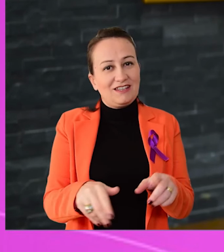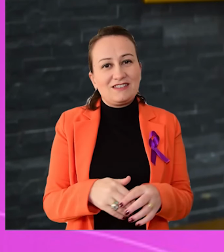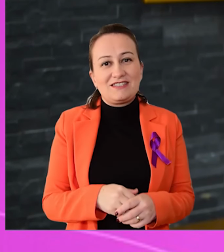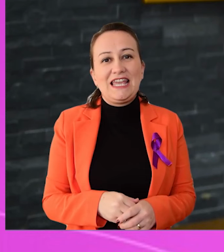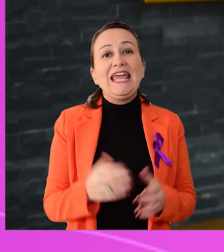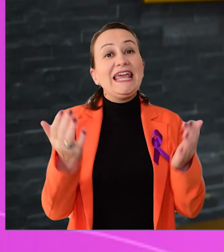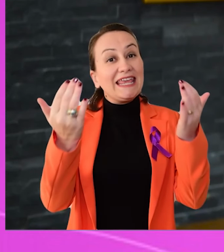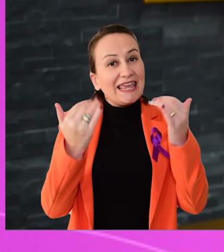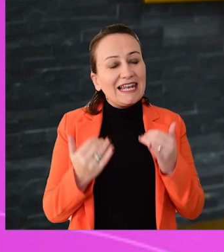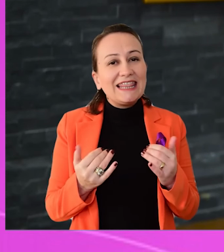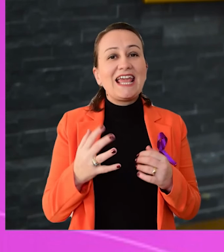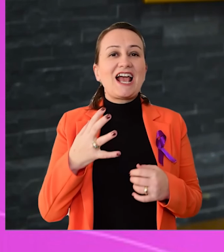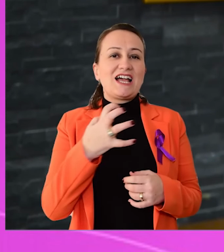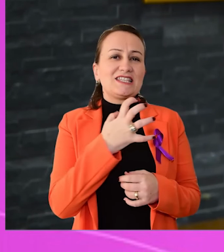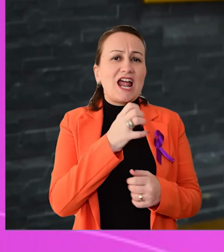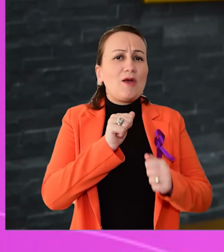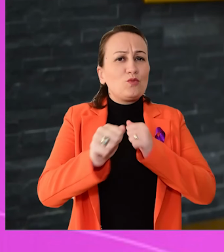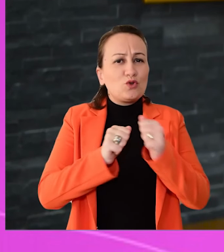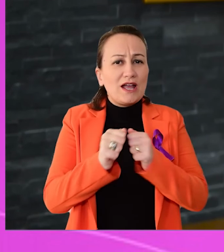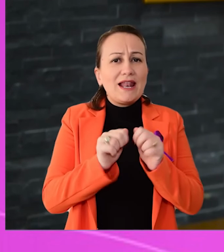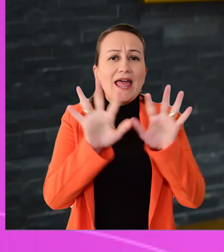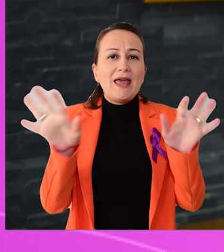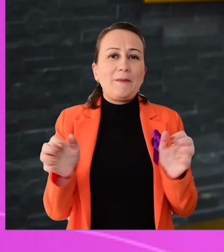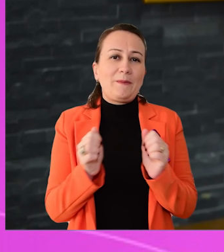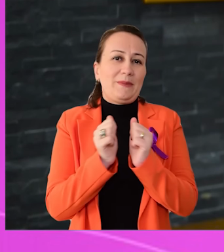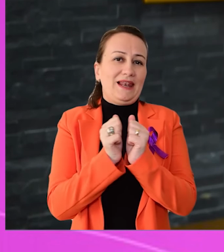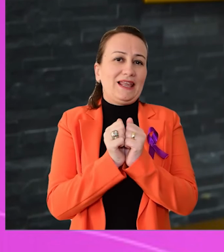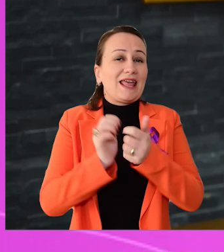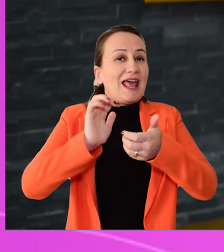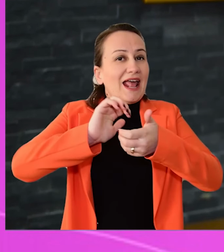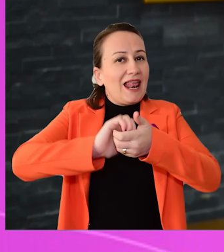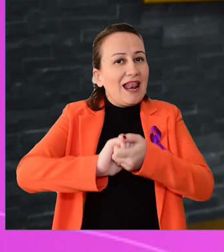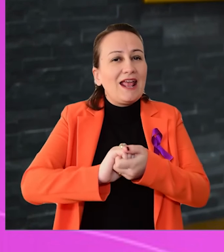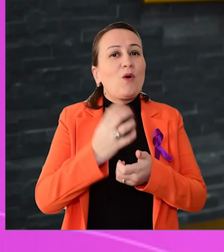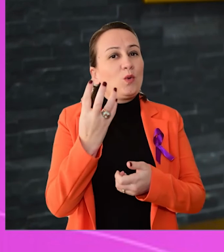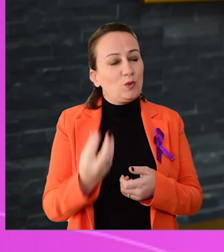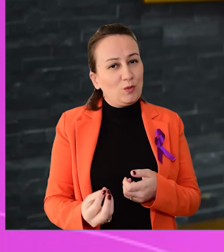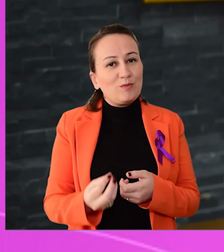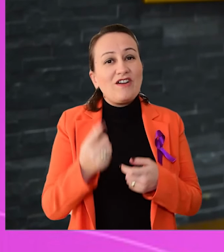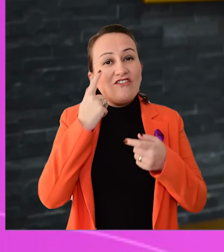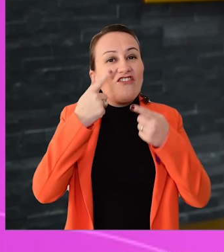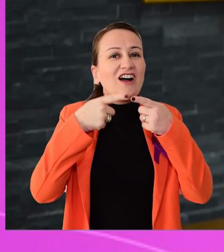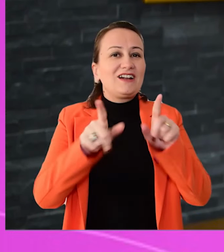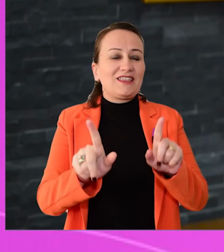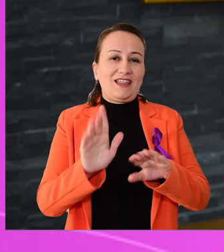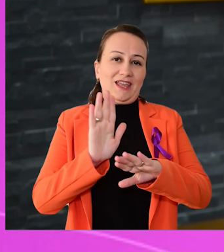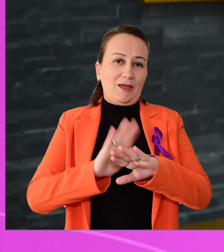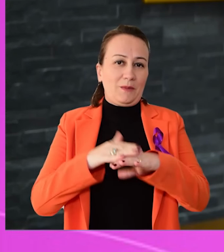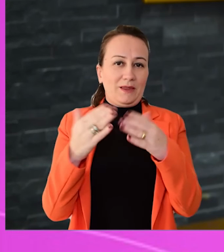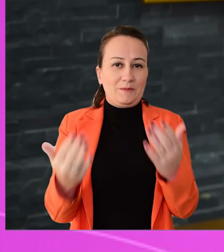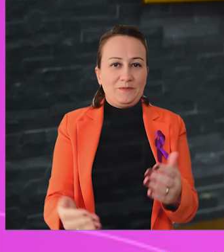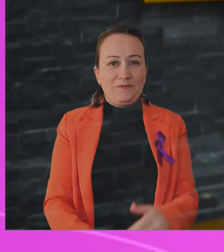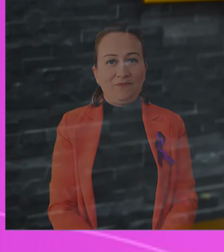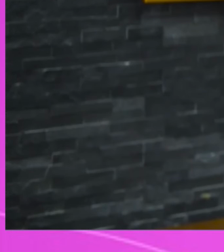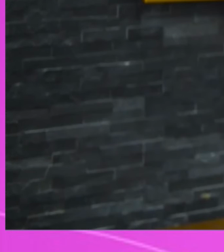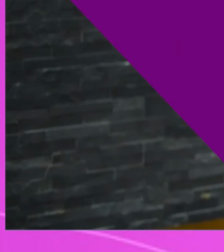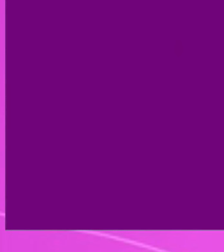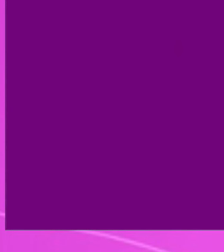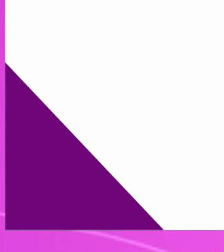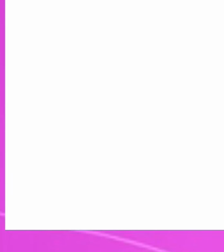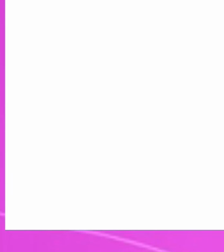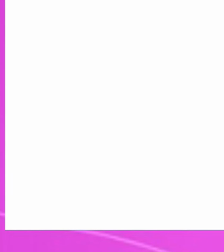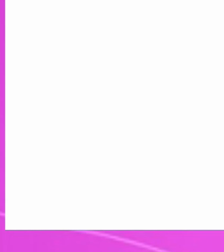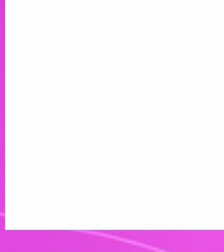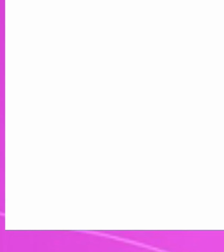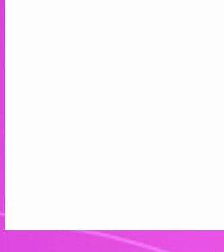farkındayız. Gelin kanserle mücadelede hep birlikte el ele vererek farkındalık yaratalım.